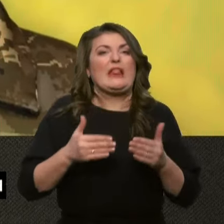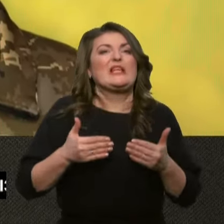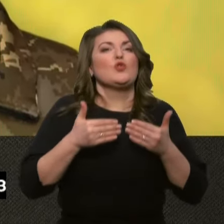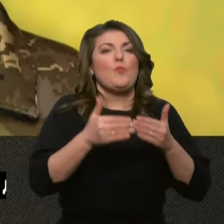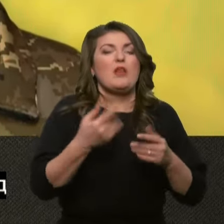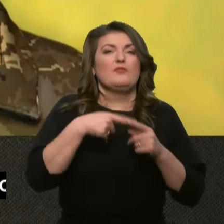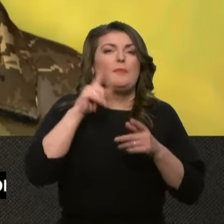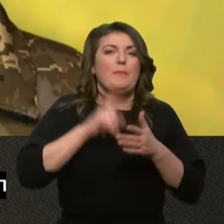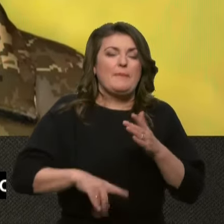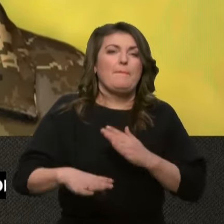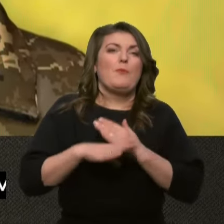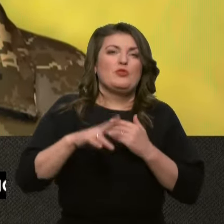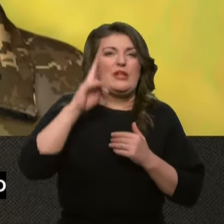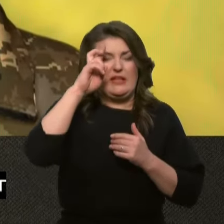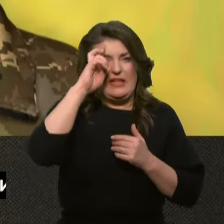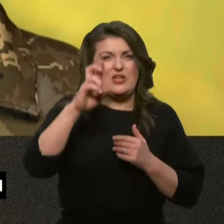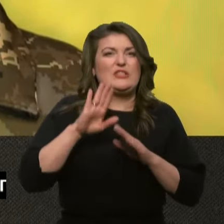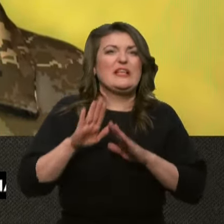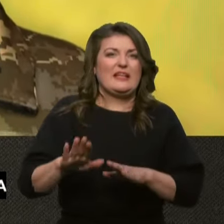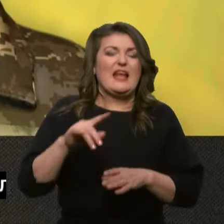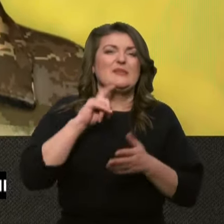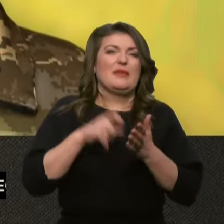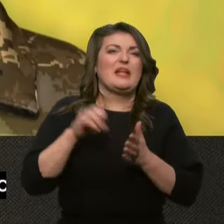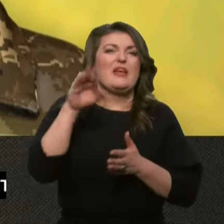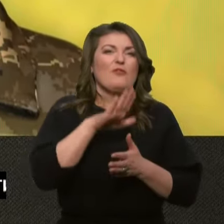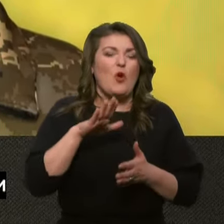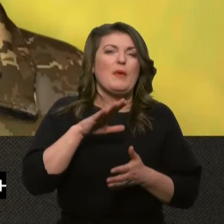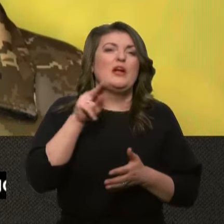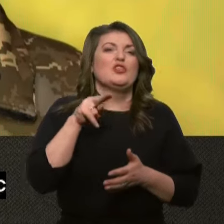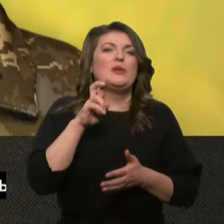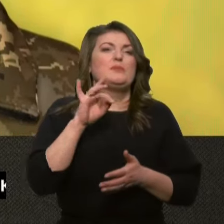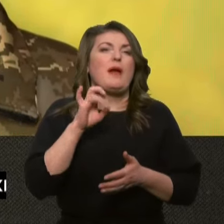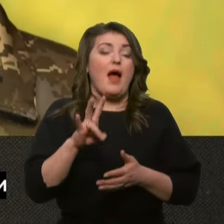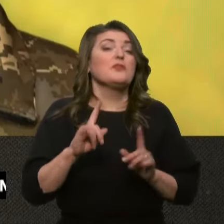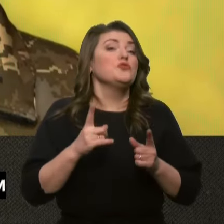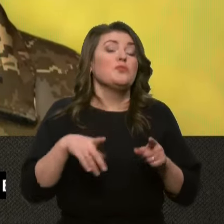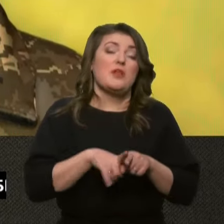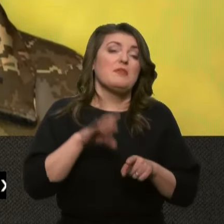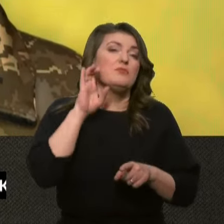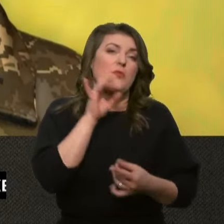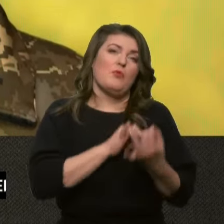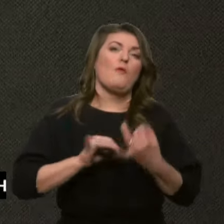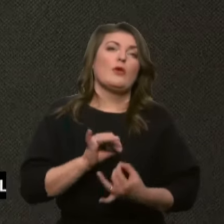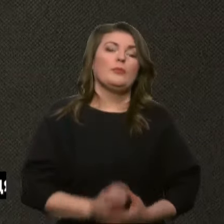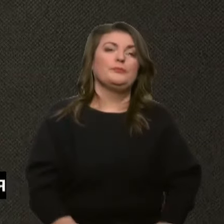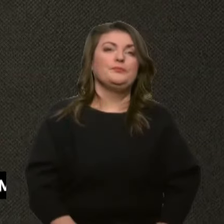впевнений помічник держсекретаря США з питань Європи та Євразії Джеймс О'Брайен. Чому? Давайте послухаємо і теж обговоримо.